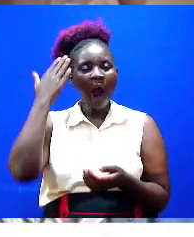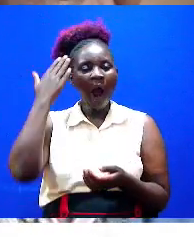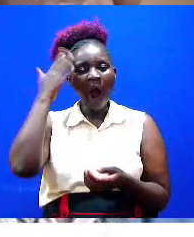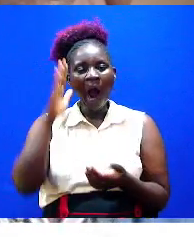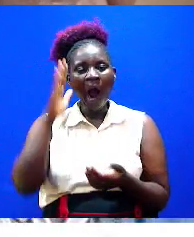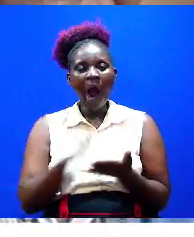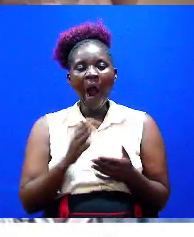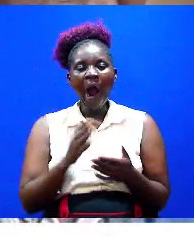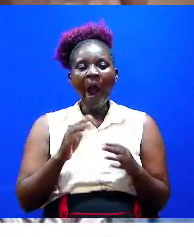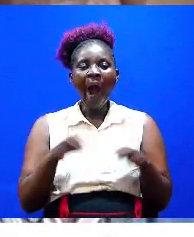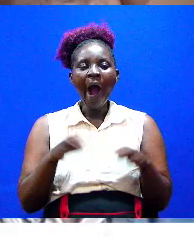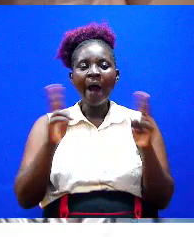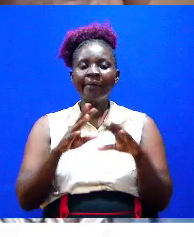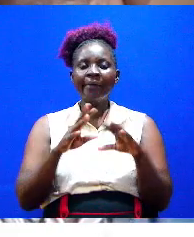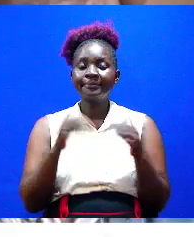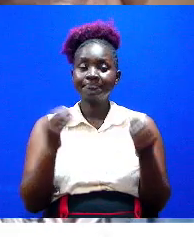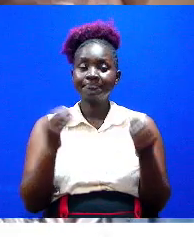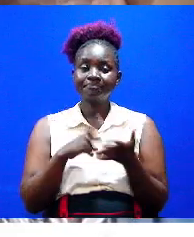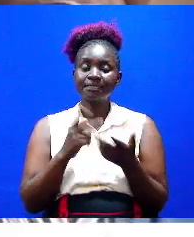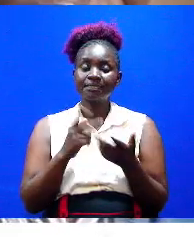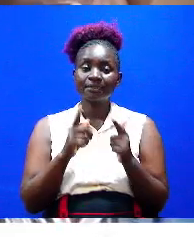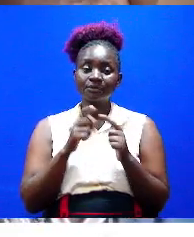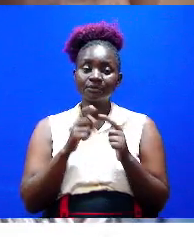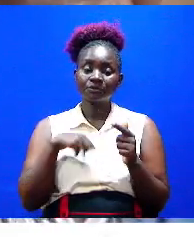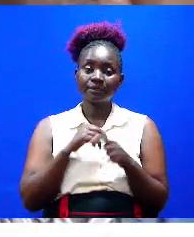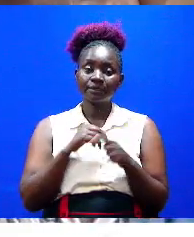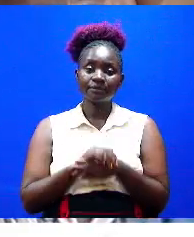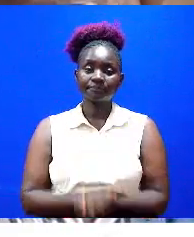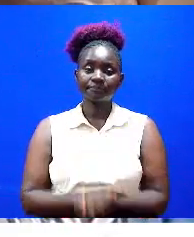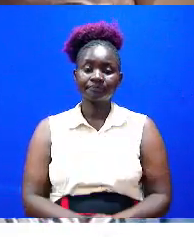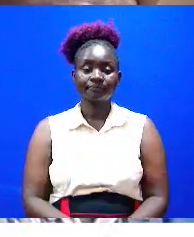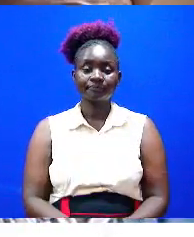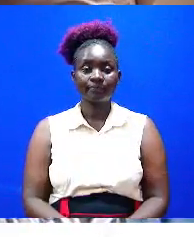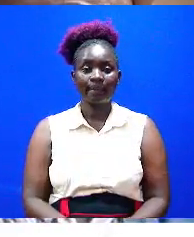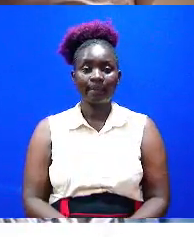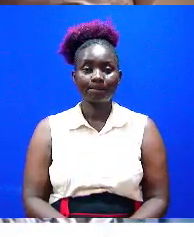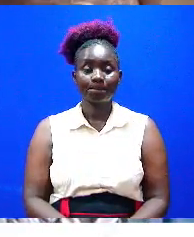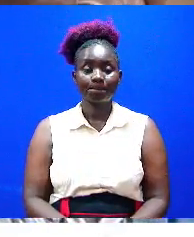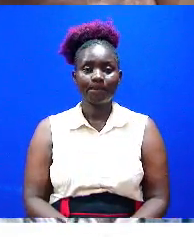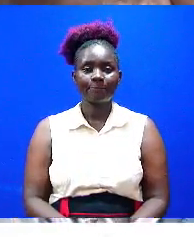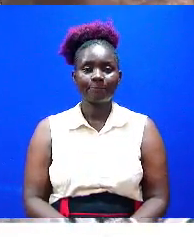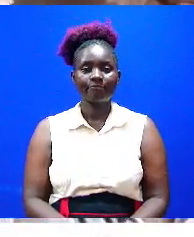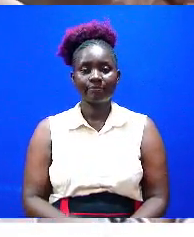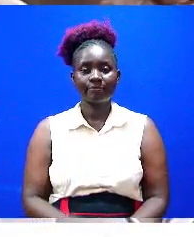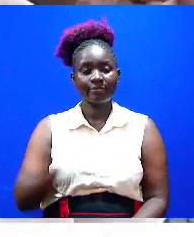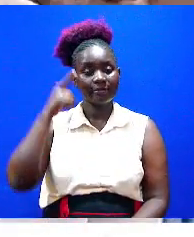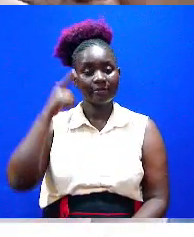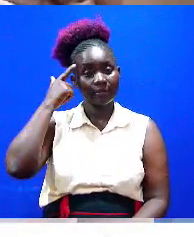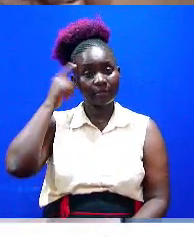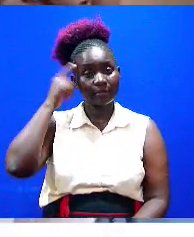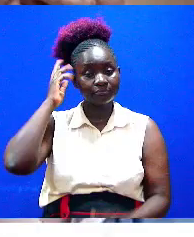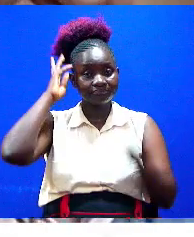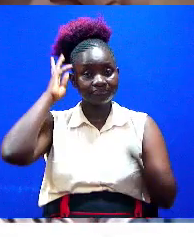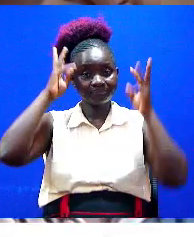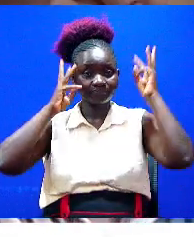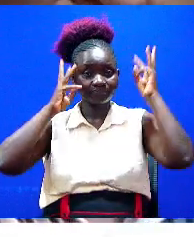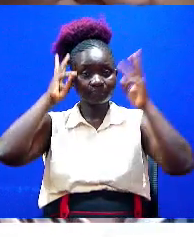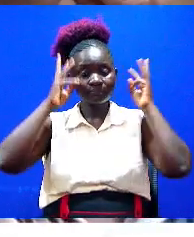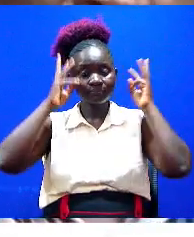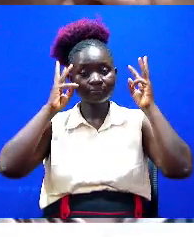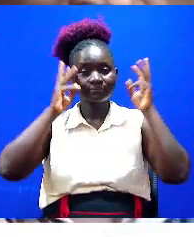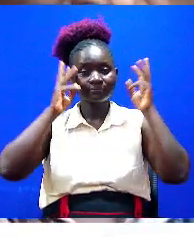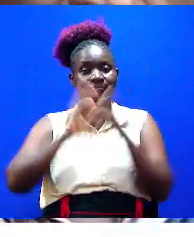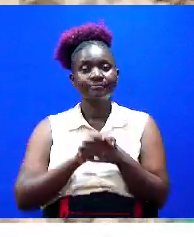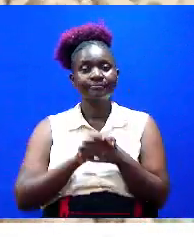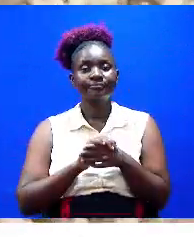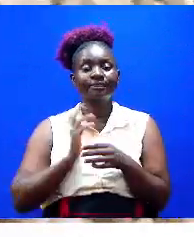twa oneretwe ke kariga. Baichana tugakumia. Bono tukumeti nge serikali